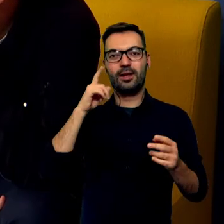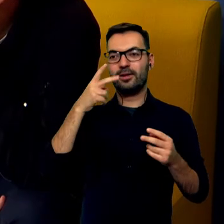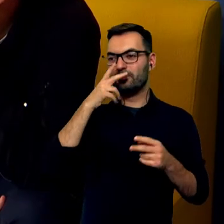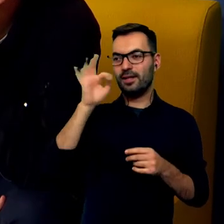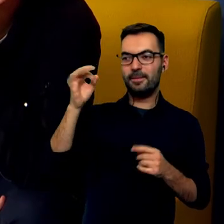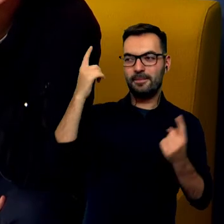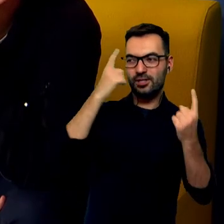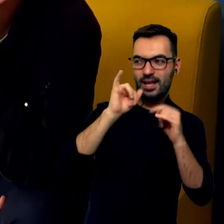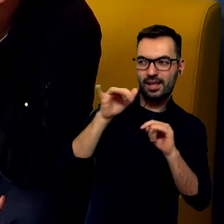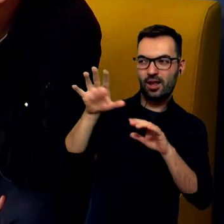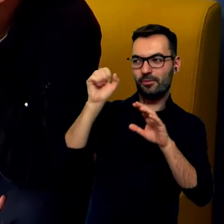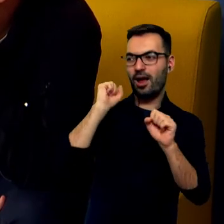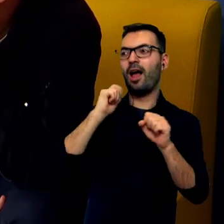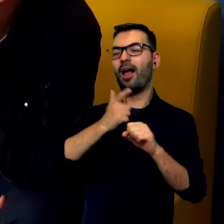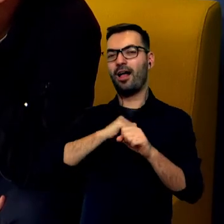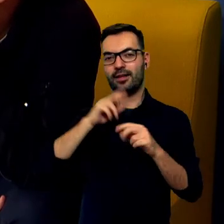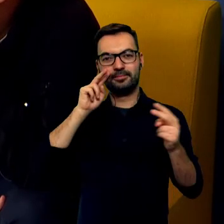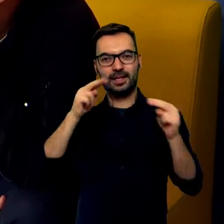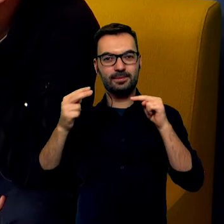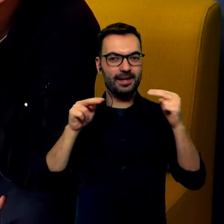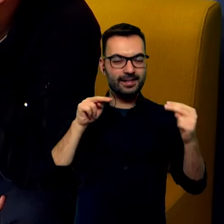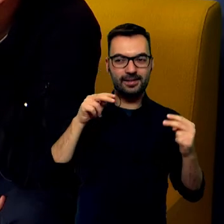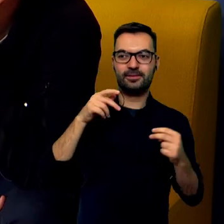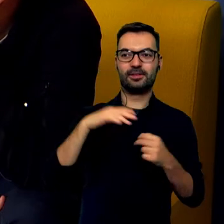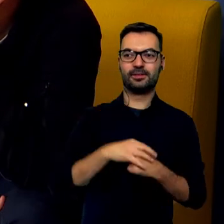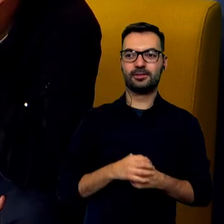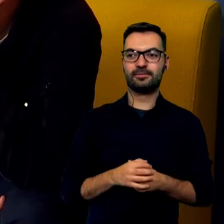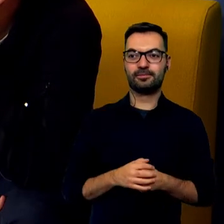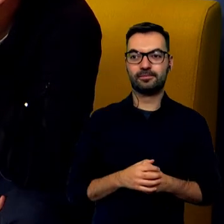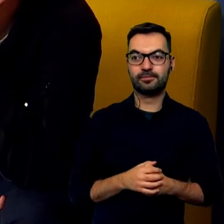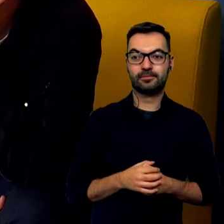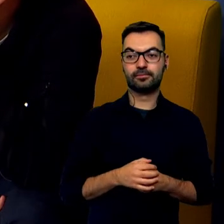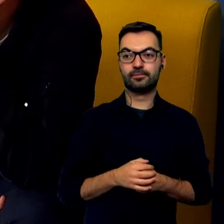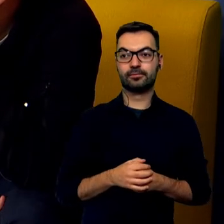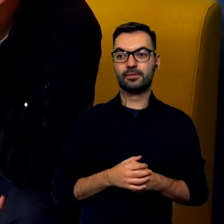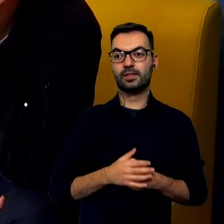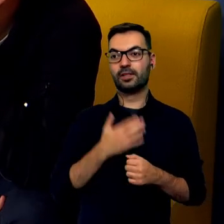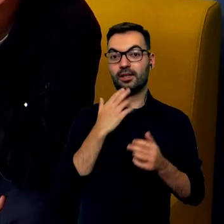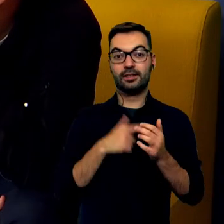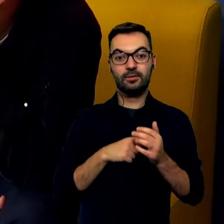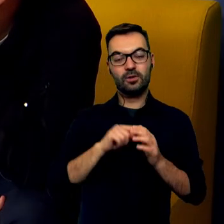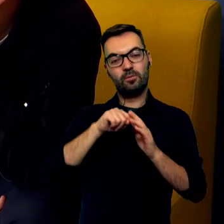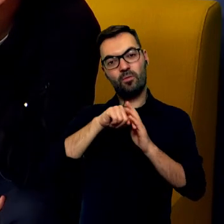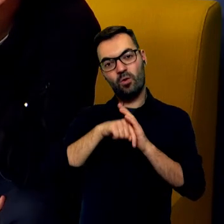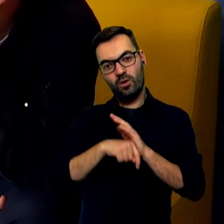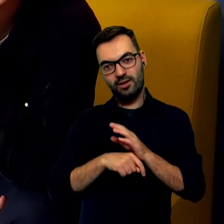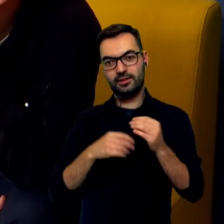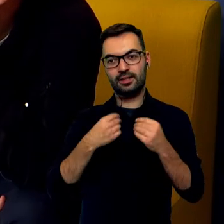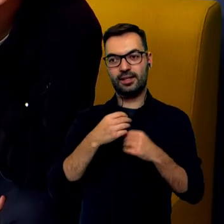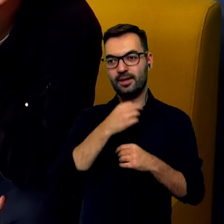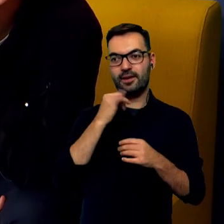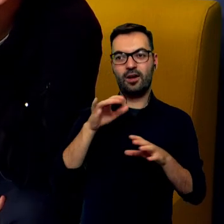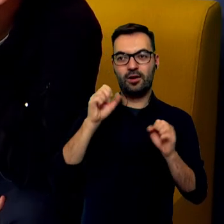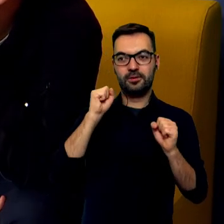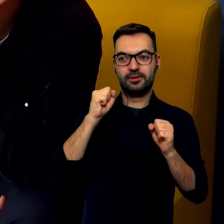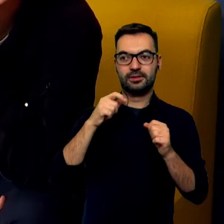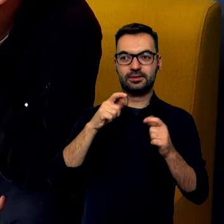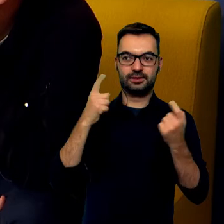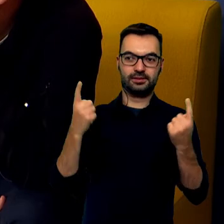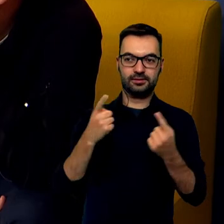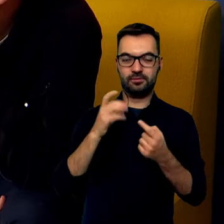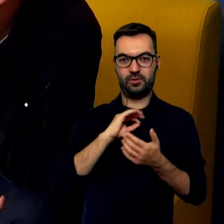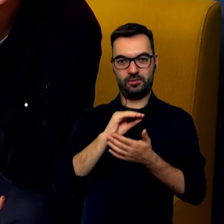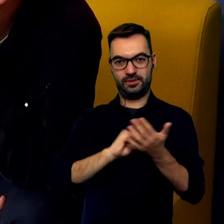różnych, spojrzeń na to, i pogłębianie przez to tej perspektywy patrzenia na to, co